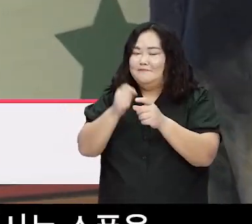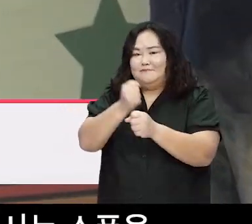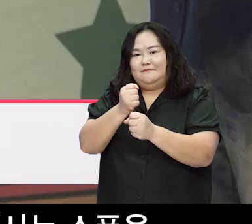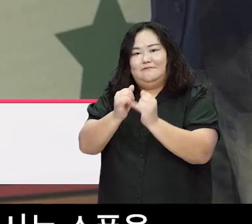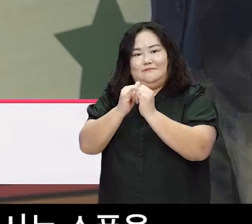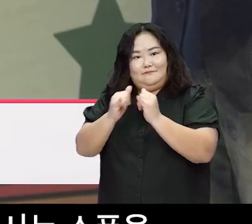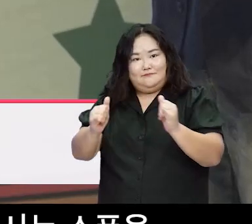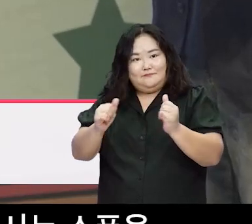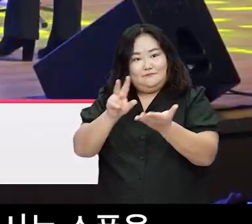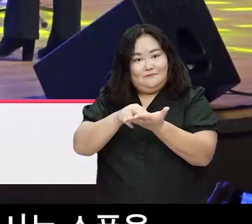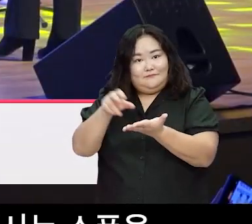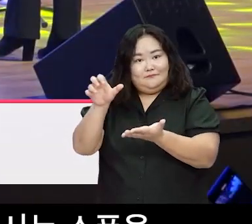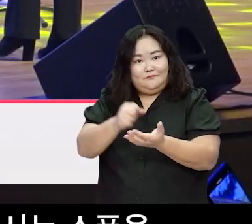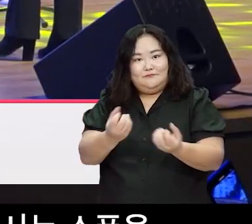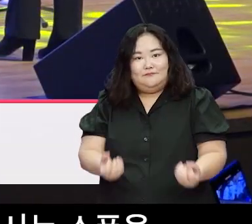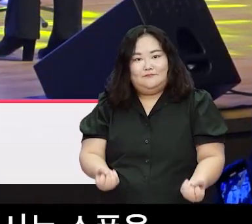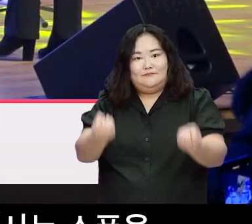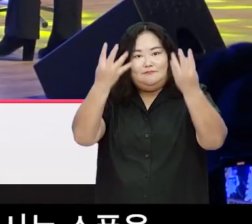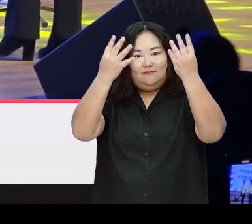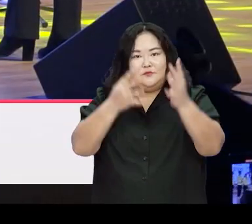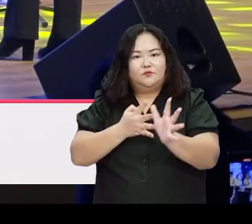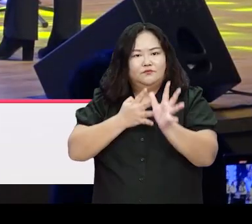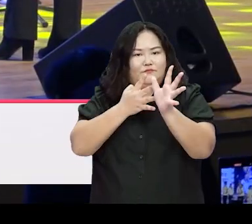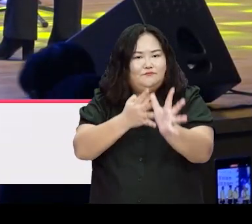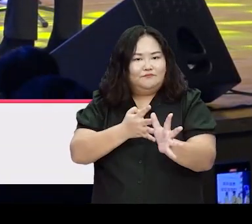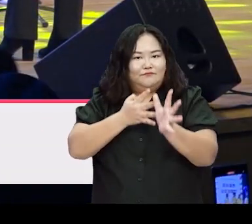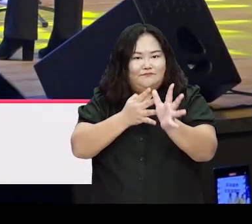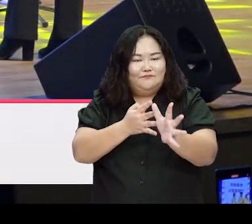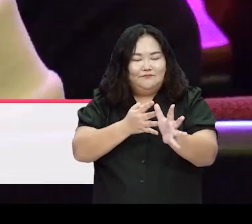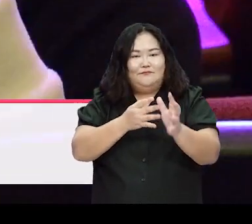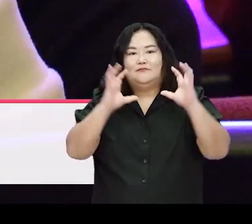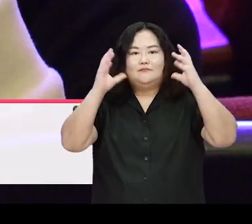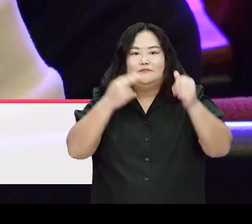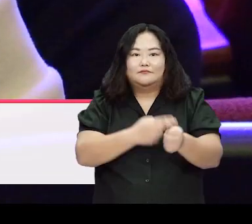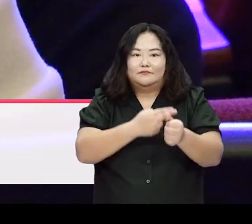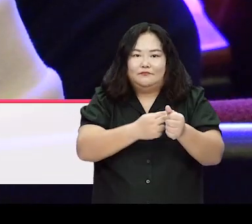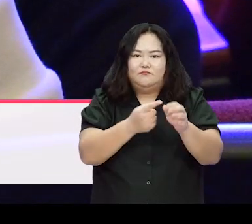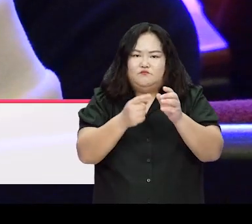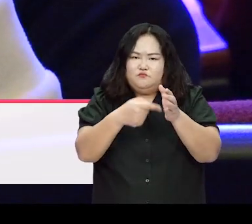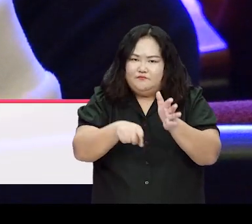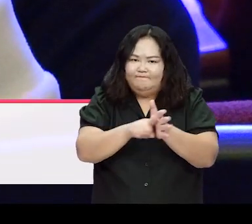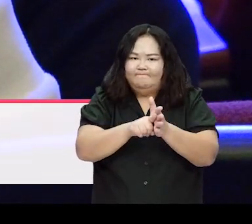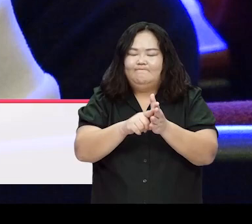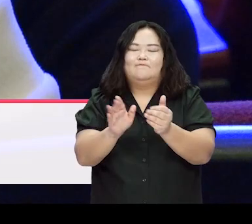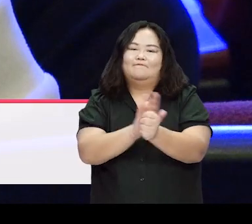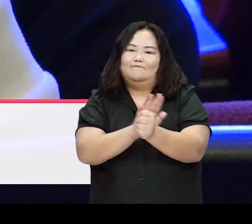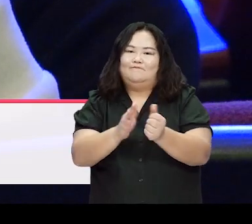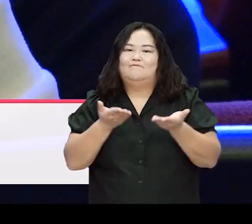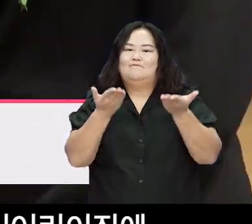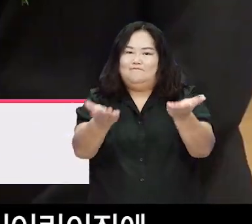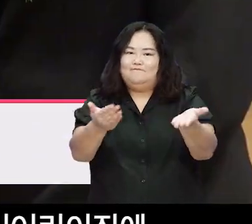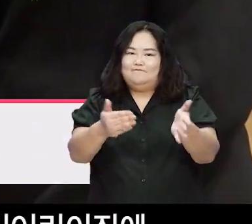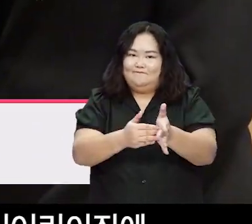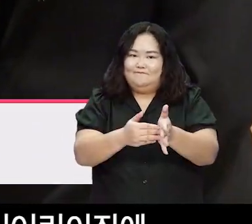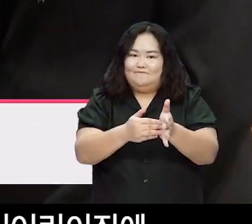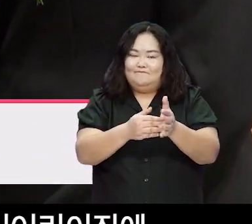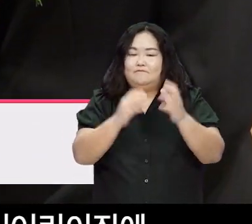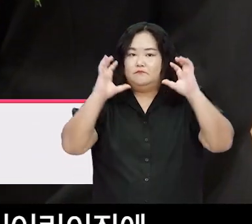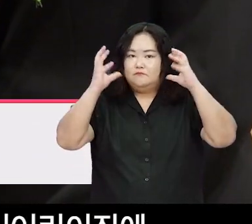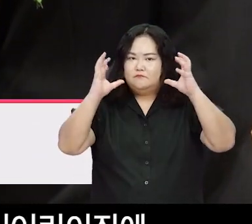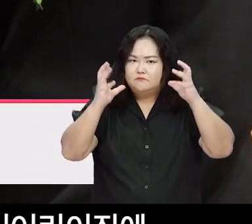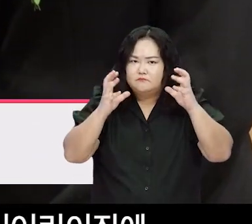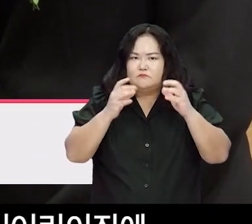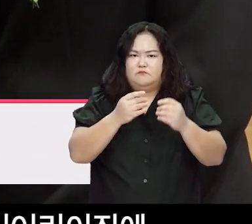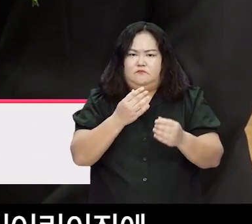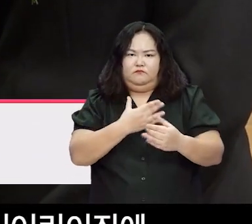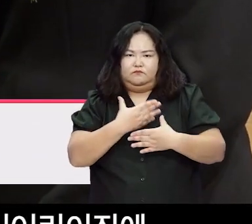사람입니다 주제로 열린 행사는 소풍을 테마로 보육교직원을 위한 힐링 콘텐츠가 진행됐습니다 더불어 영류